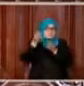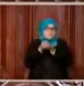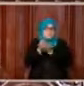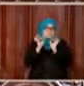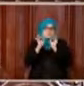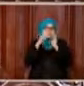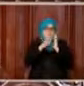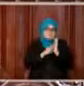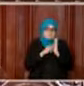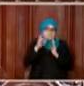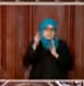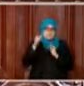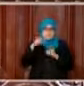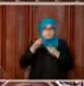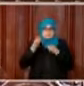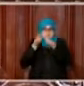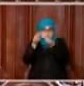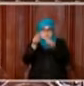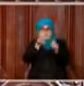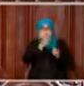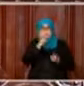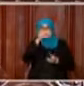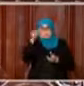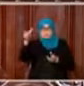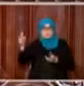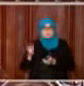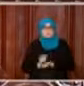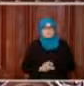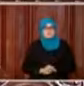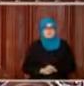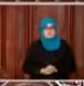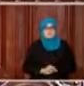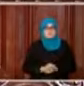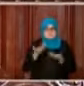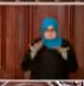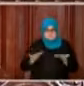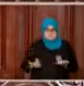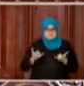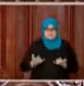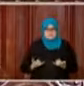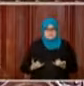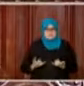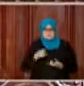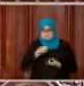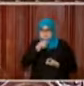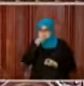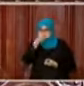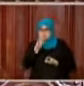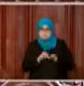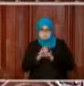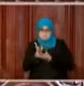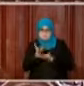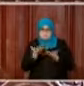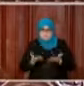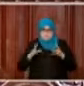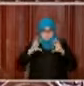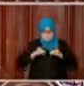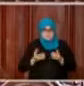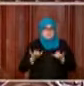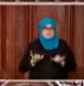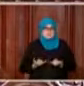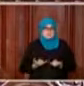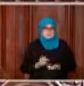التي يتجه توجيهها في هذا الموقف ومن هذا المكان،